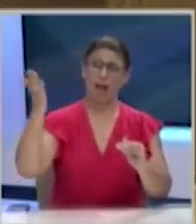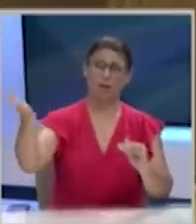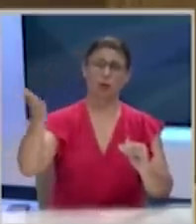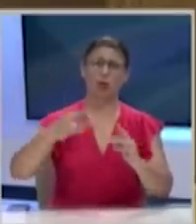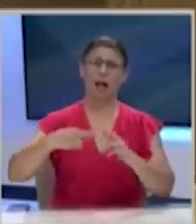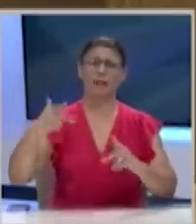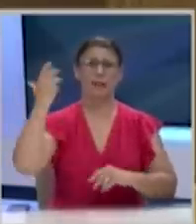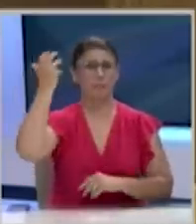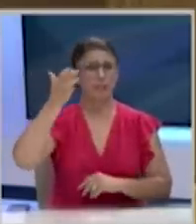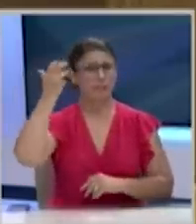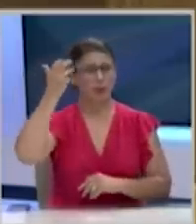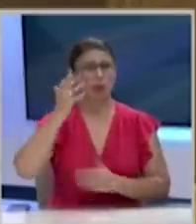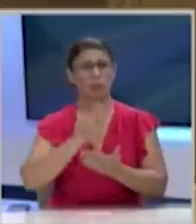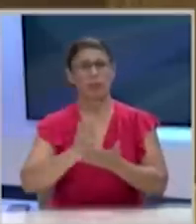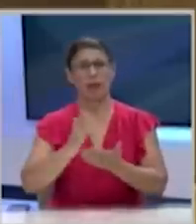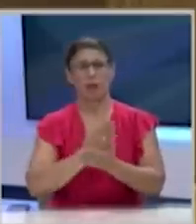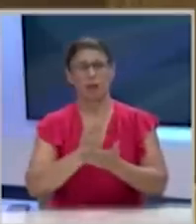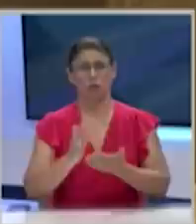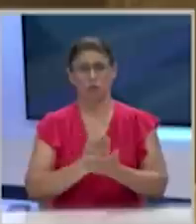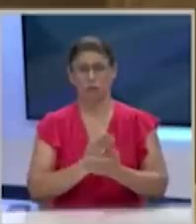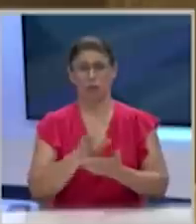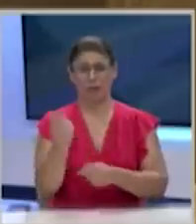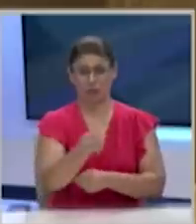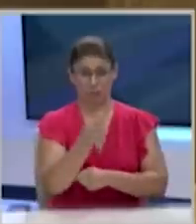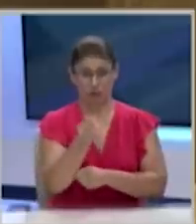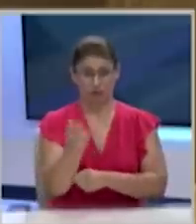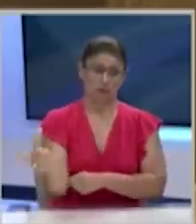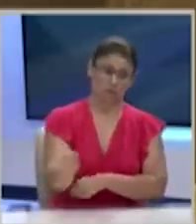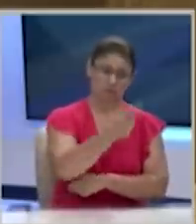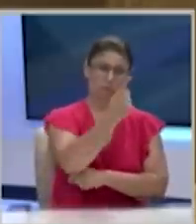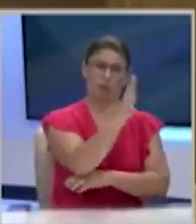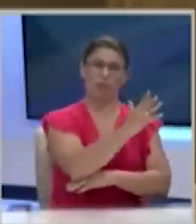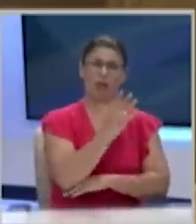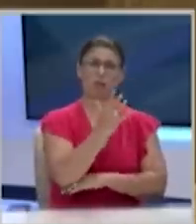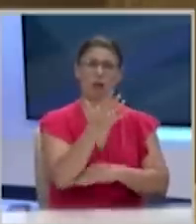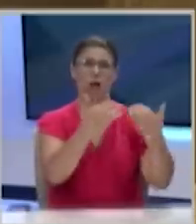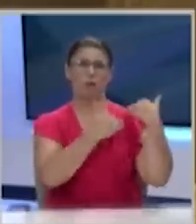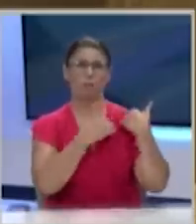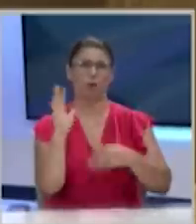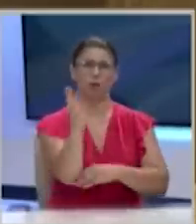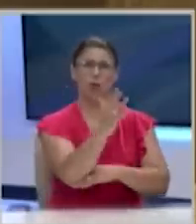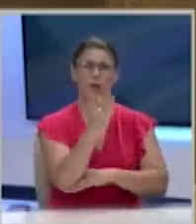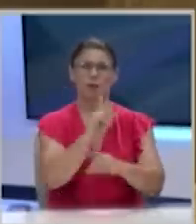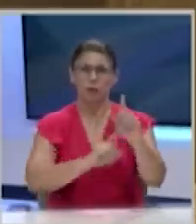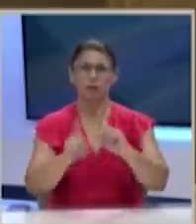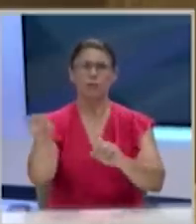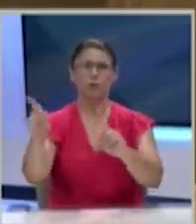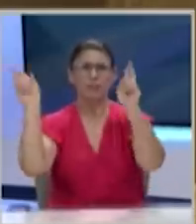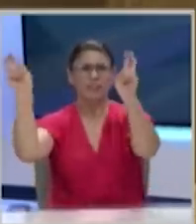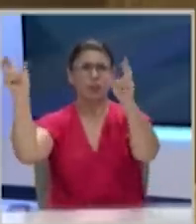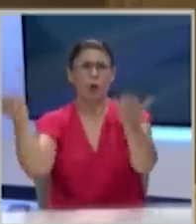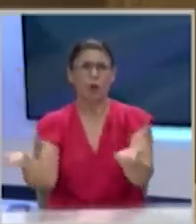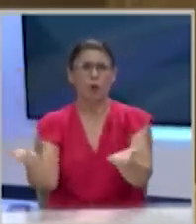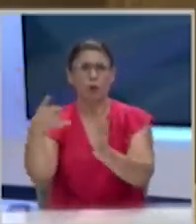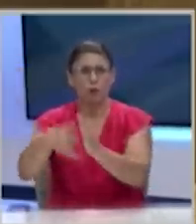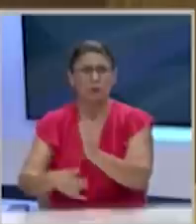τον αντεπιστημονικό διαχωρισμό βάζει στον πυροσβέστη στο δάσος, ενώ ο αρμόδιος στο δάσος είναι αυτός που έχει και τον τίτλο και την